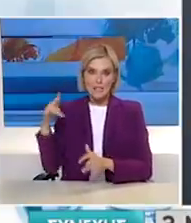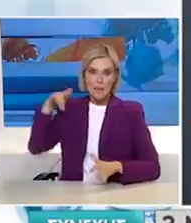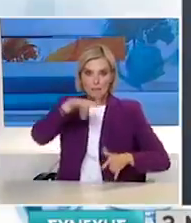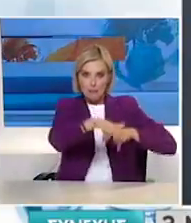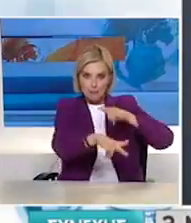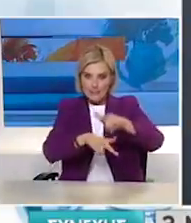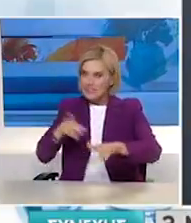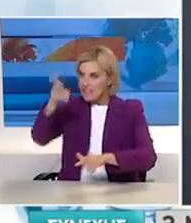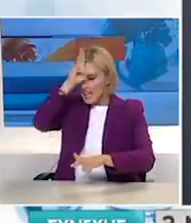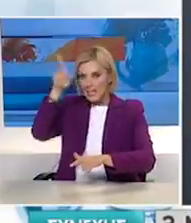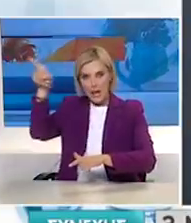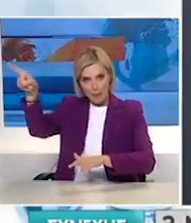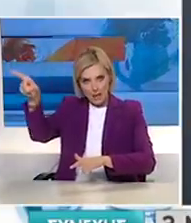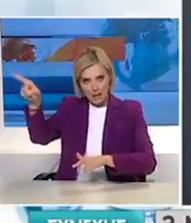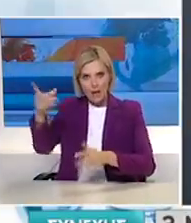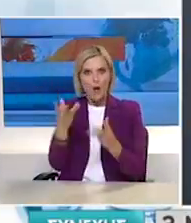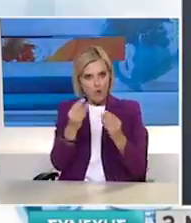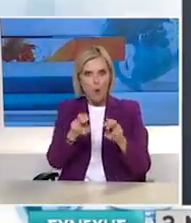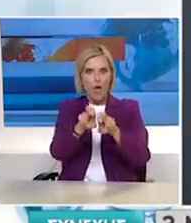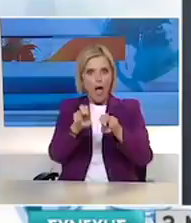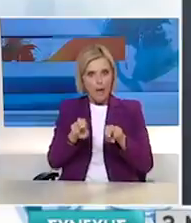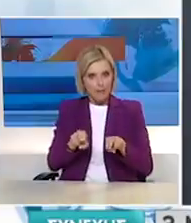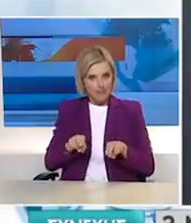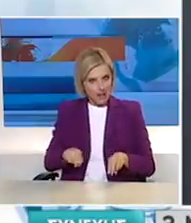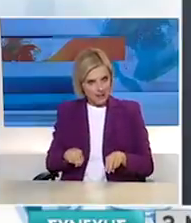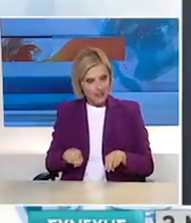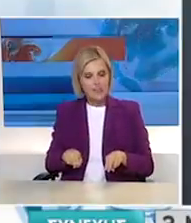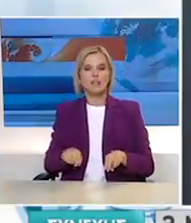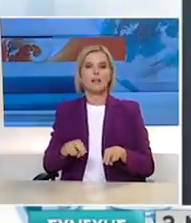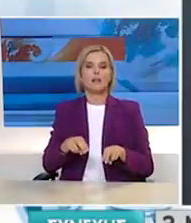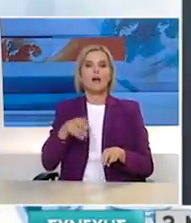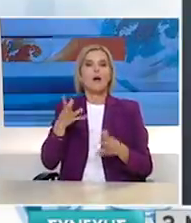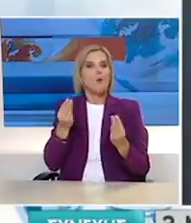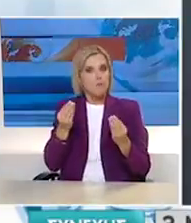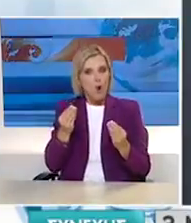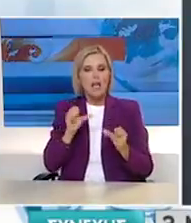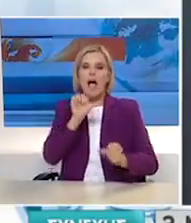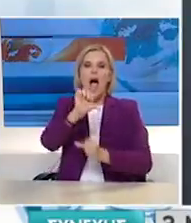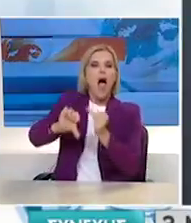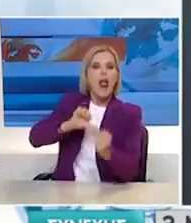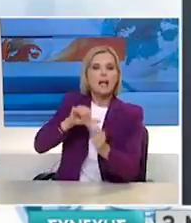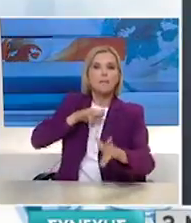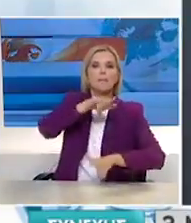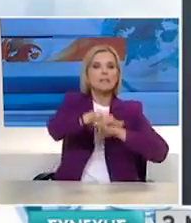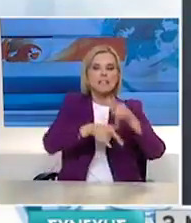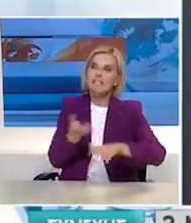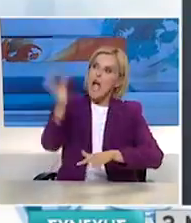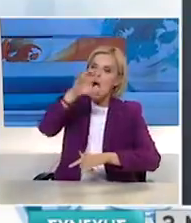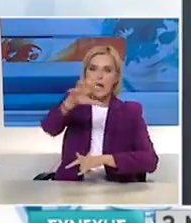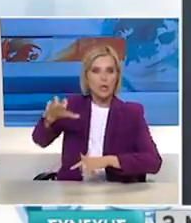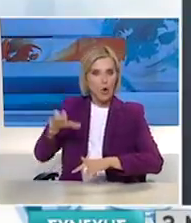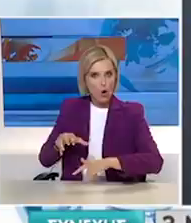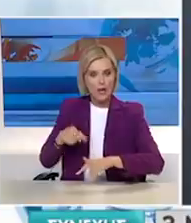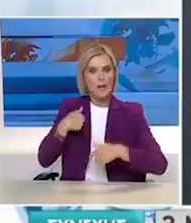επιβάτες, αρκετοί από τους οποίους έρχονται τρανζιτ από χώρες με έντονα επιδημιολογικά εφορτία και φαινόμενα, και τα